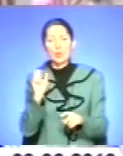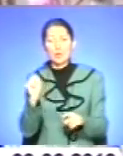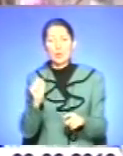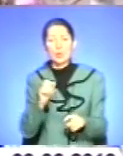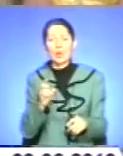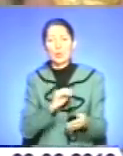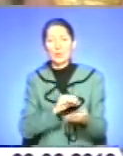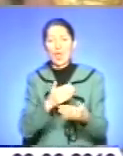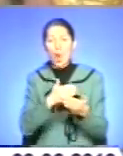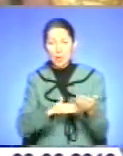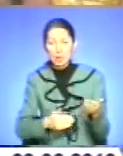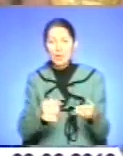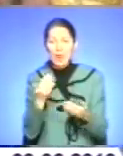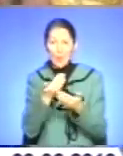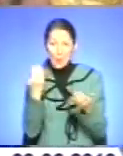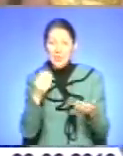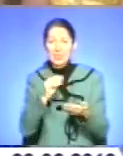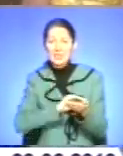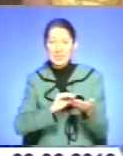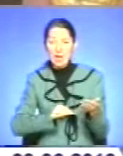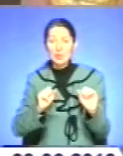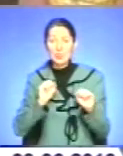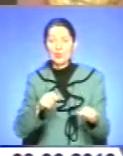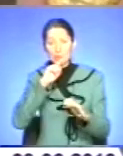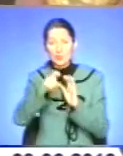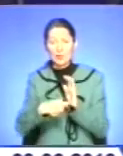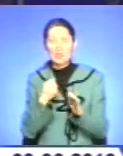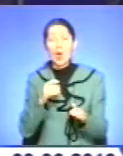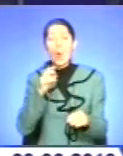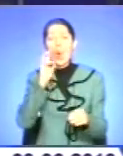про участь у них можна довідатися у храмах УГКЦ.